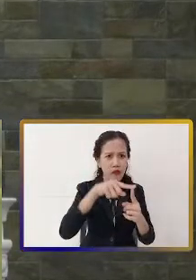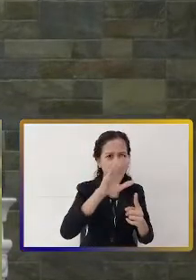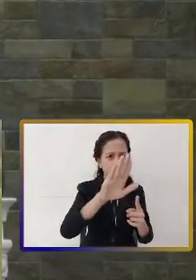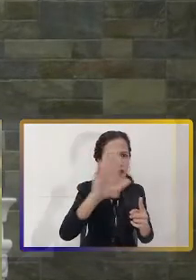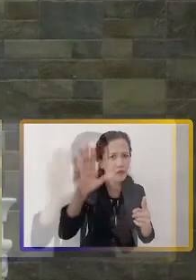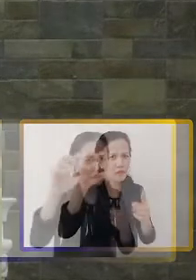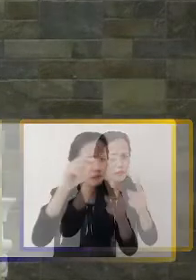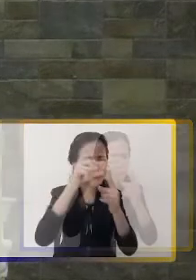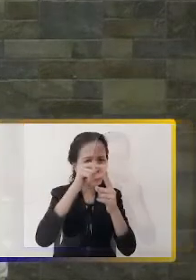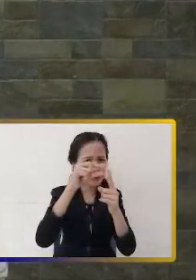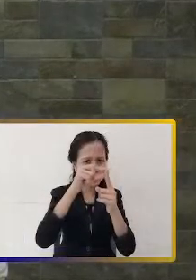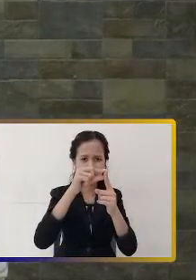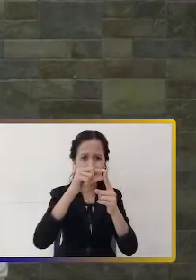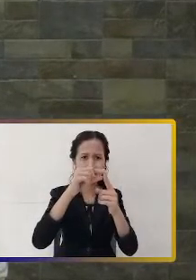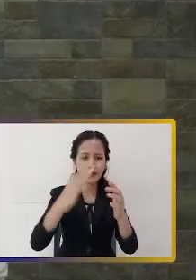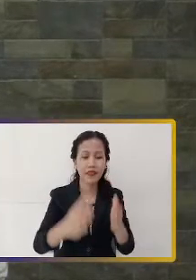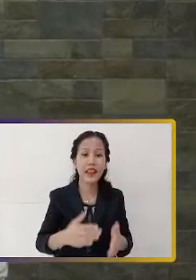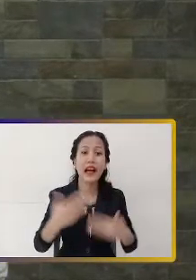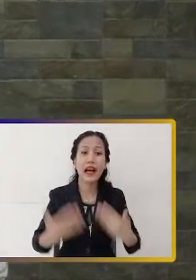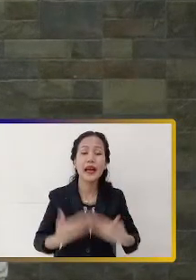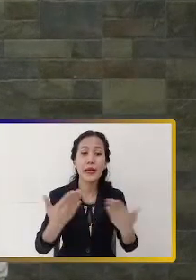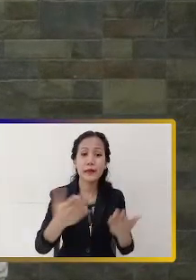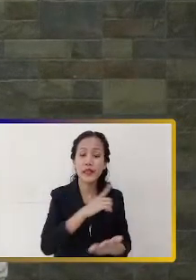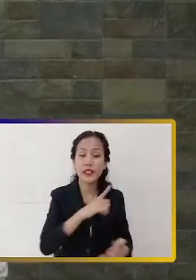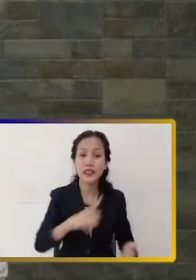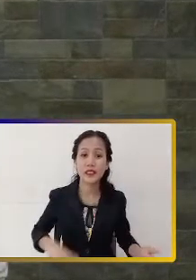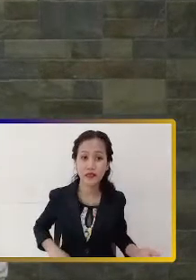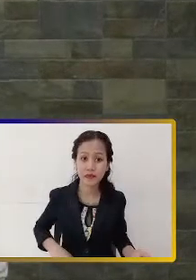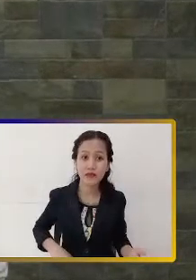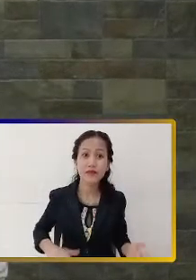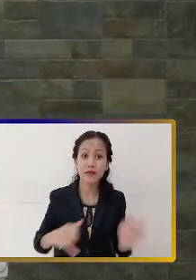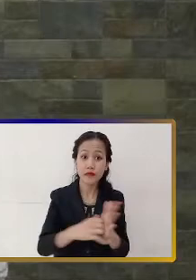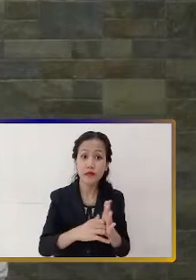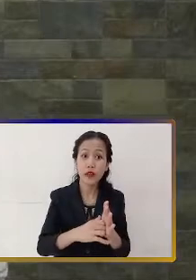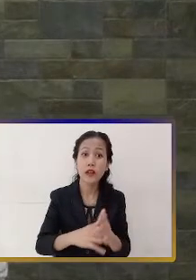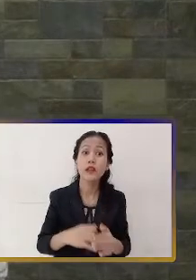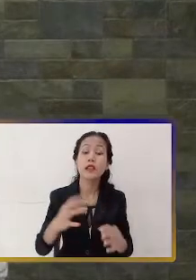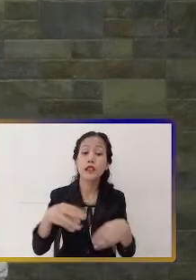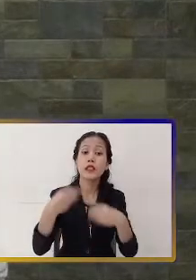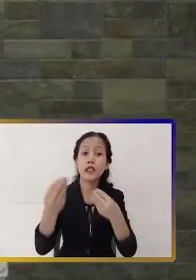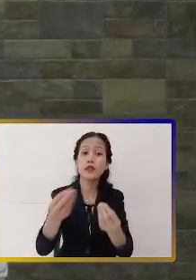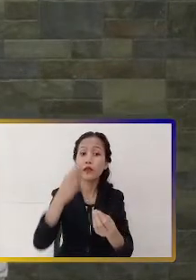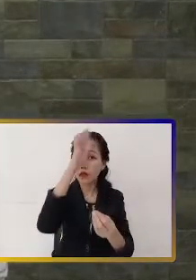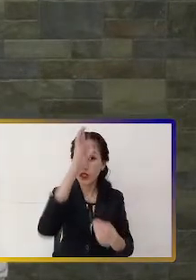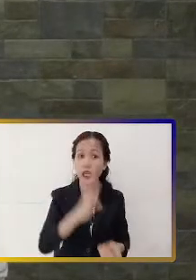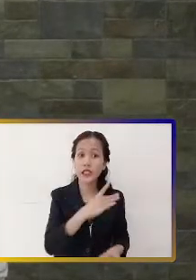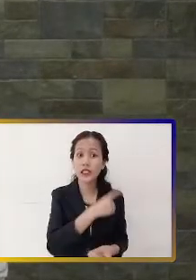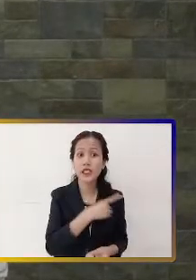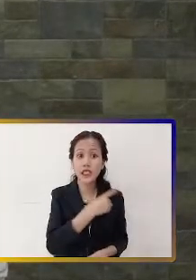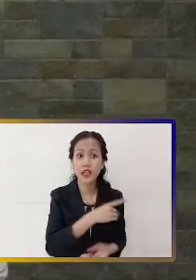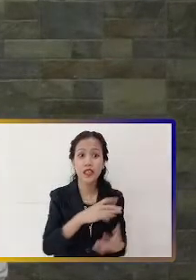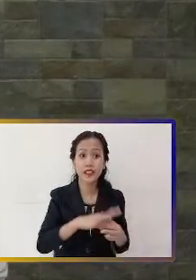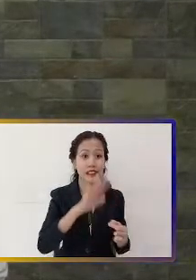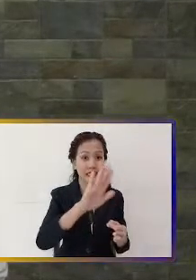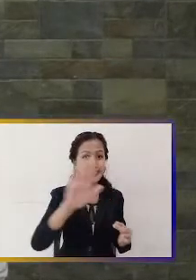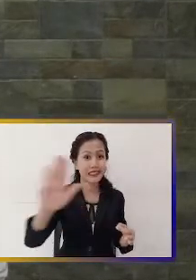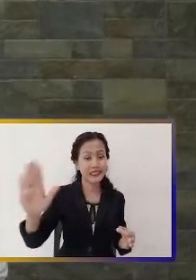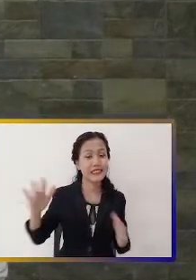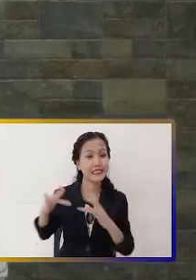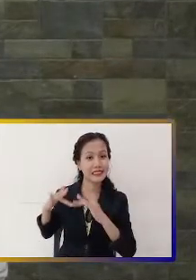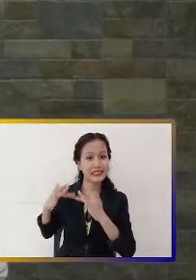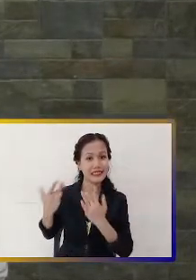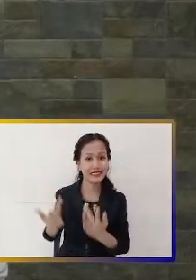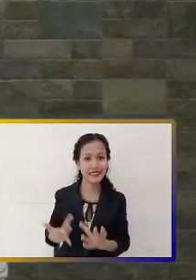will give you the desire of your heart. He will give you the desire of your heart. Look at Solomon's desire.